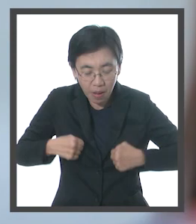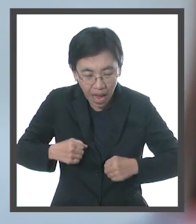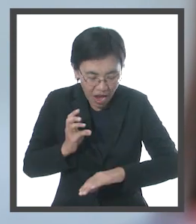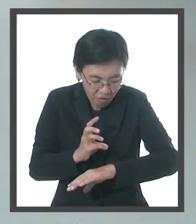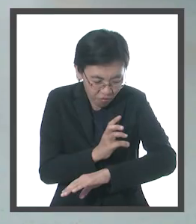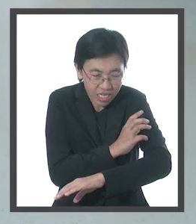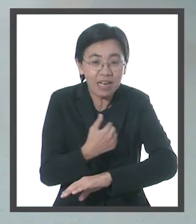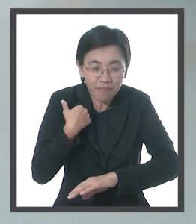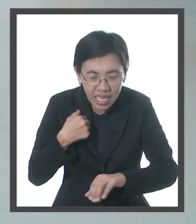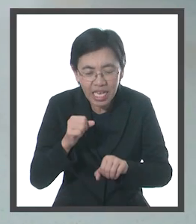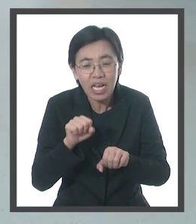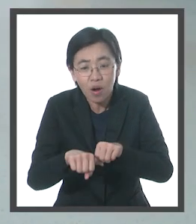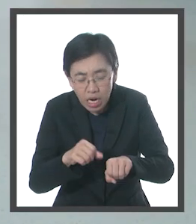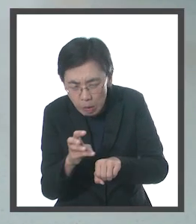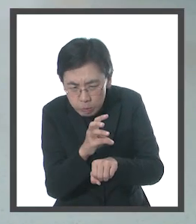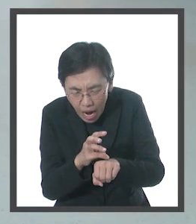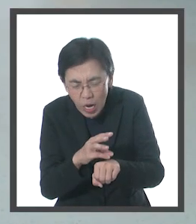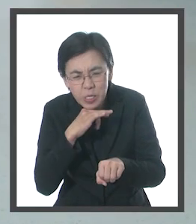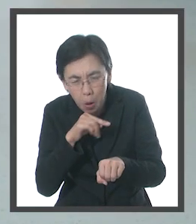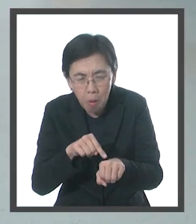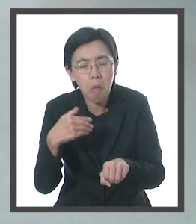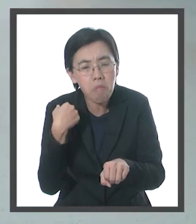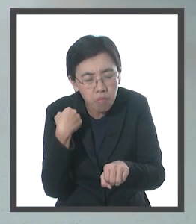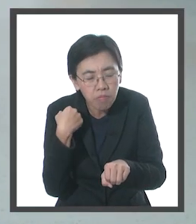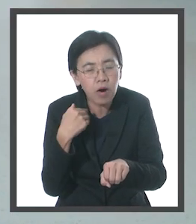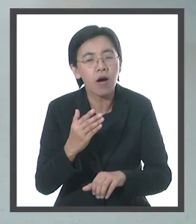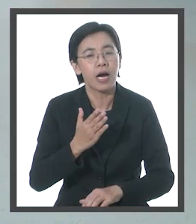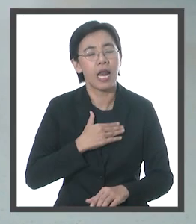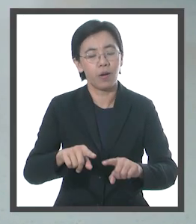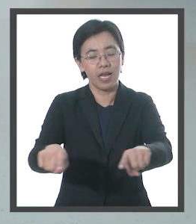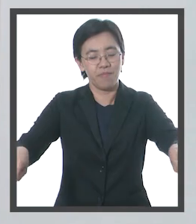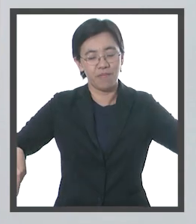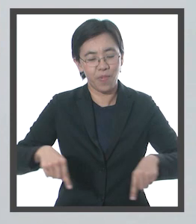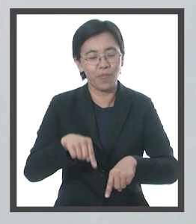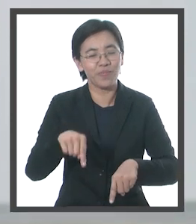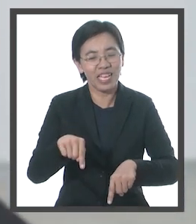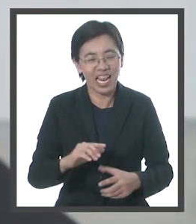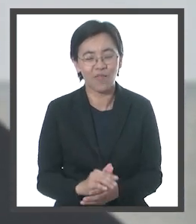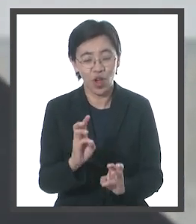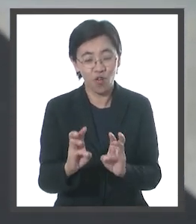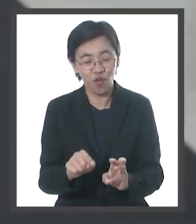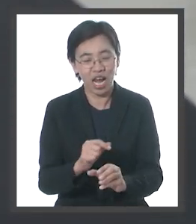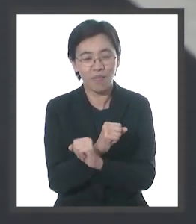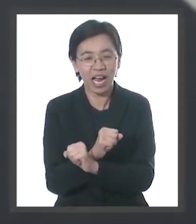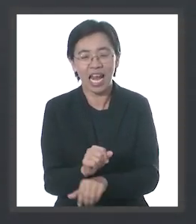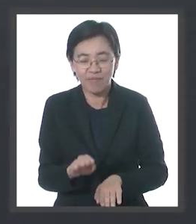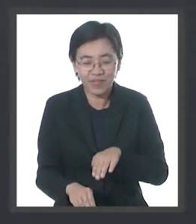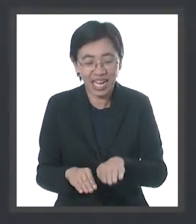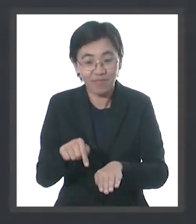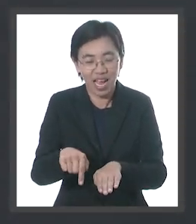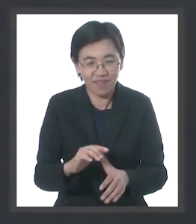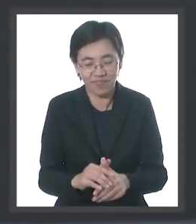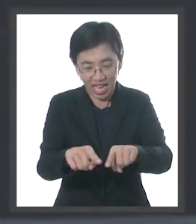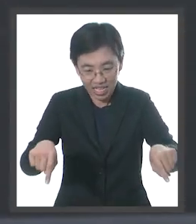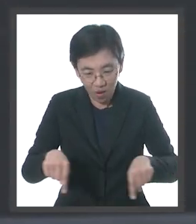อองและสารพิษเราก็เลยเริ่มเอาพรมดักฝุ่นก็ลองตอนแรกมีเกณฑ์ใช่ไหมครับพี่ก็เม